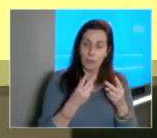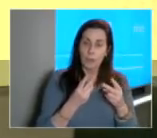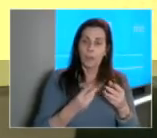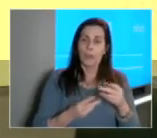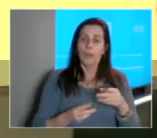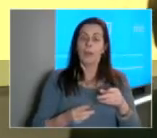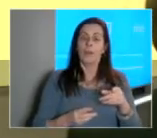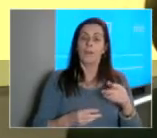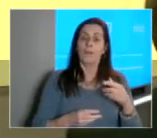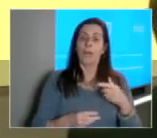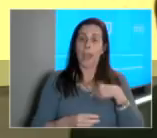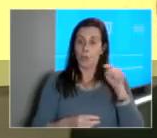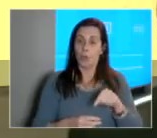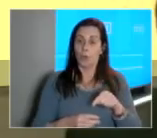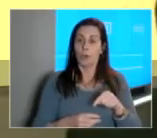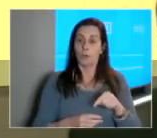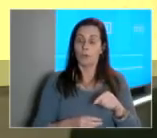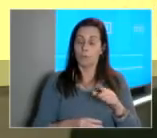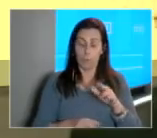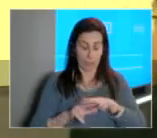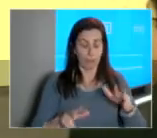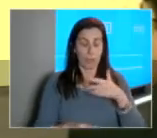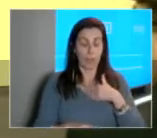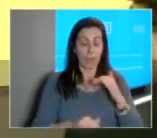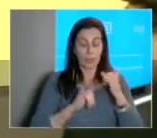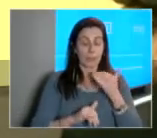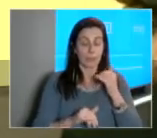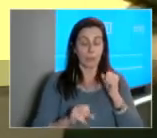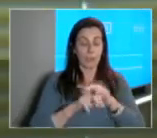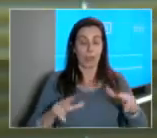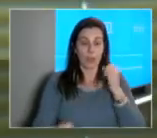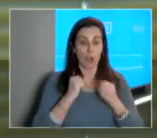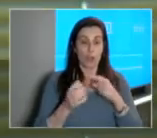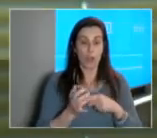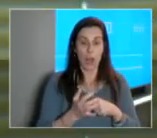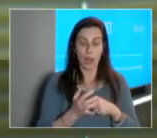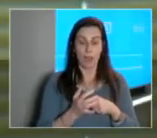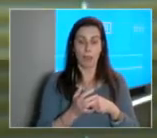ושהייתה מציבה אותנו בפני אפשרות קשה ביותר של,